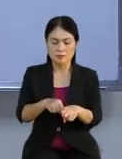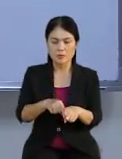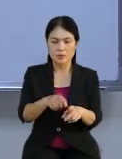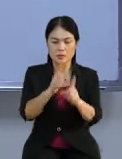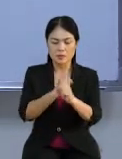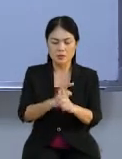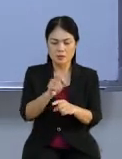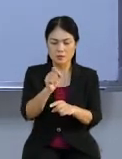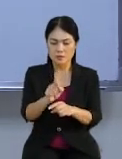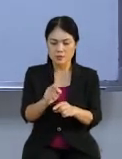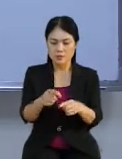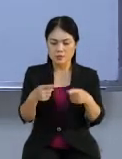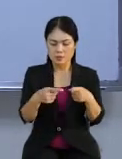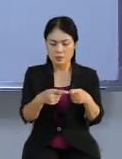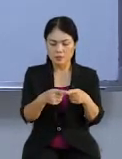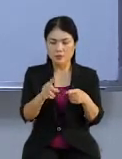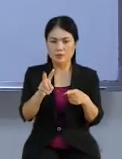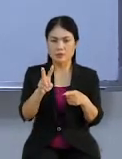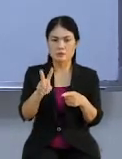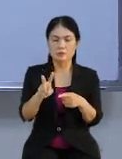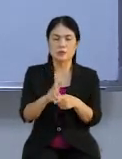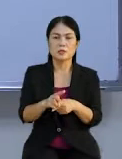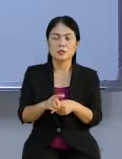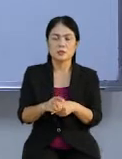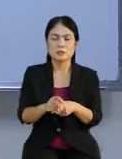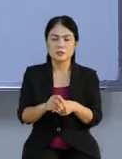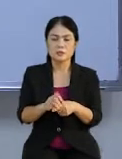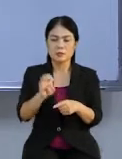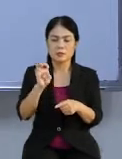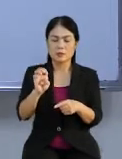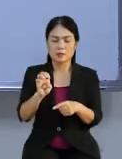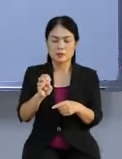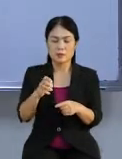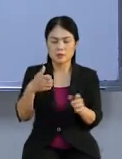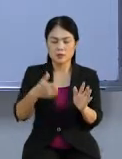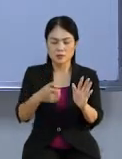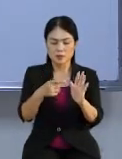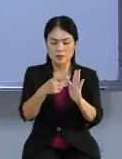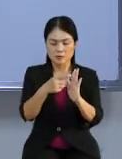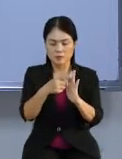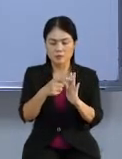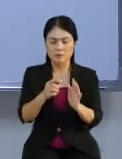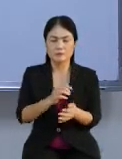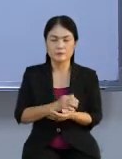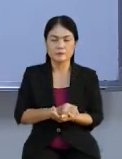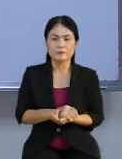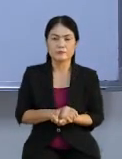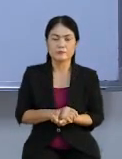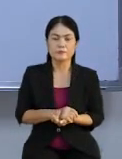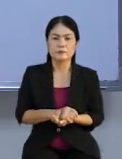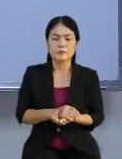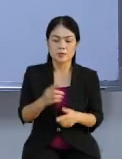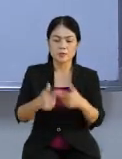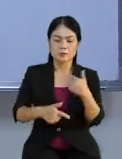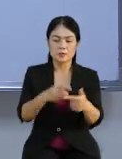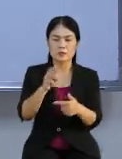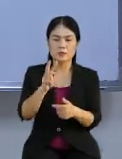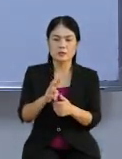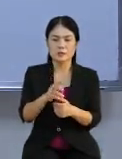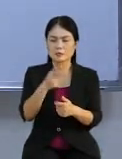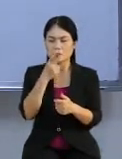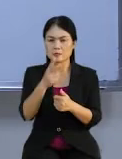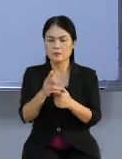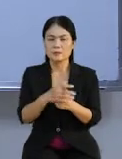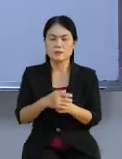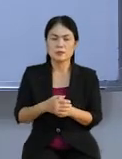nói bỏ sóp tiếng pí này thnù nè này thnù nè bà ní cứ chơi chấm hiên tí bây giờ lấy dương mơ